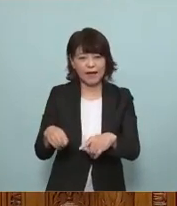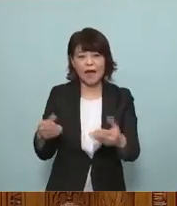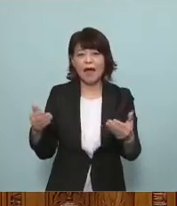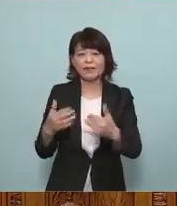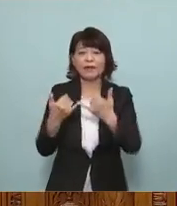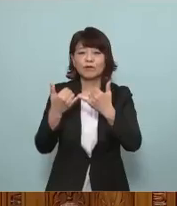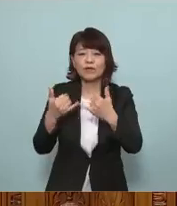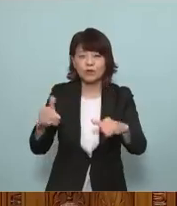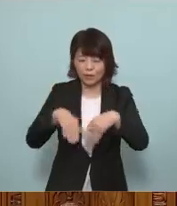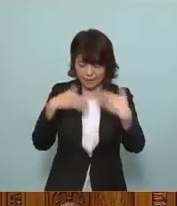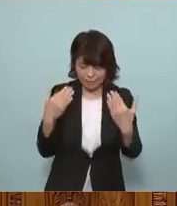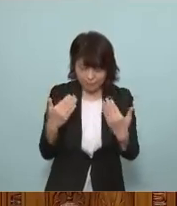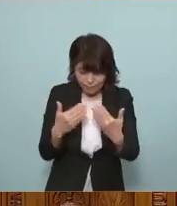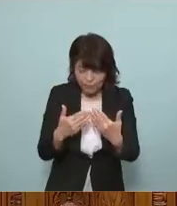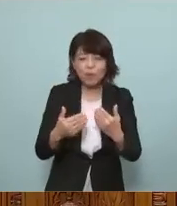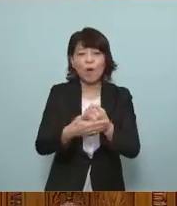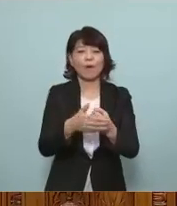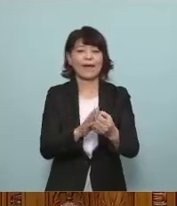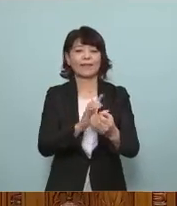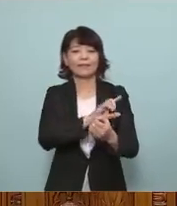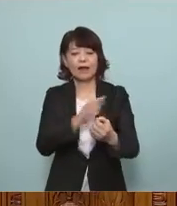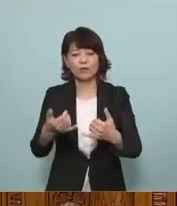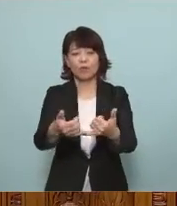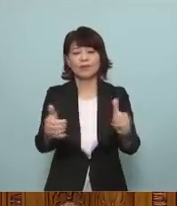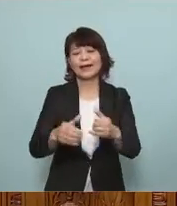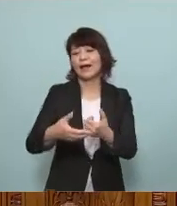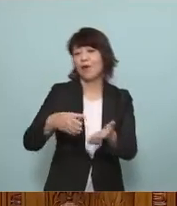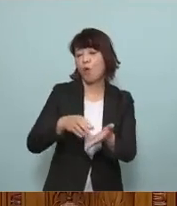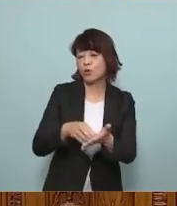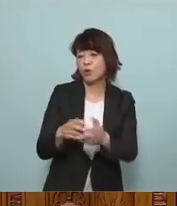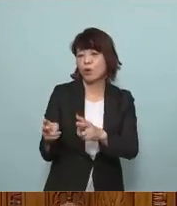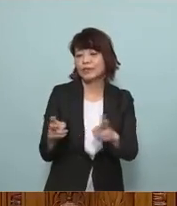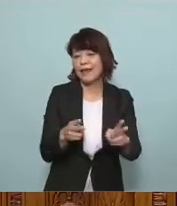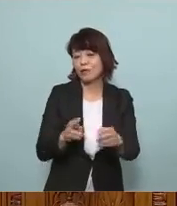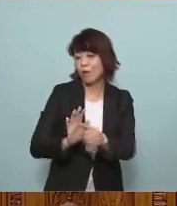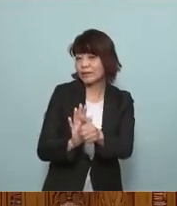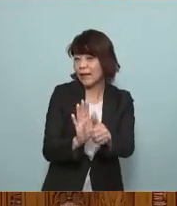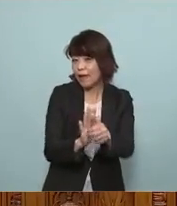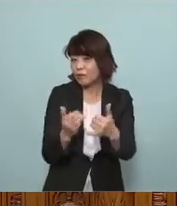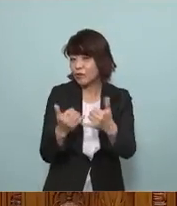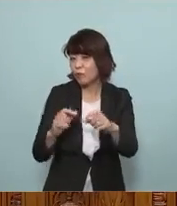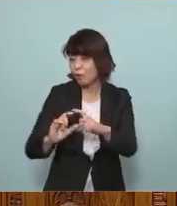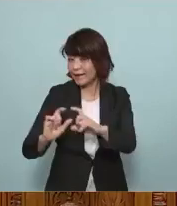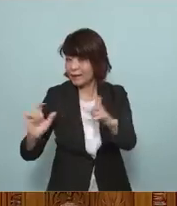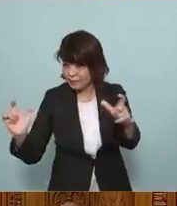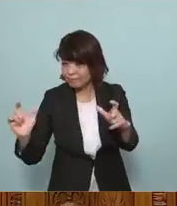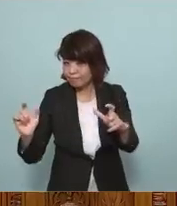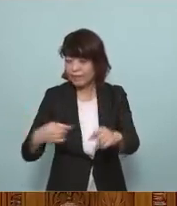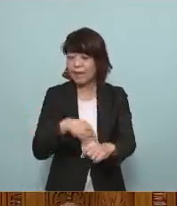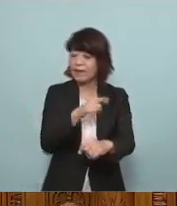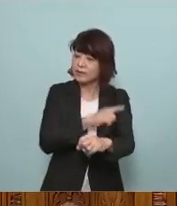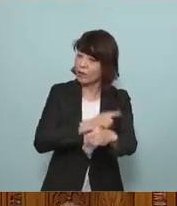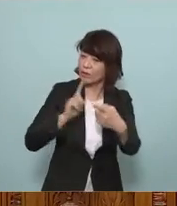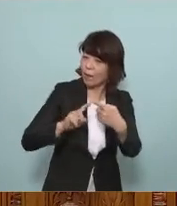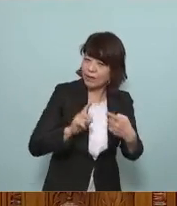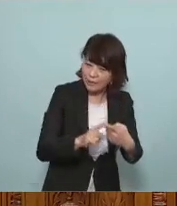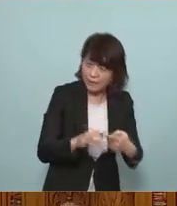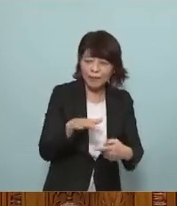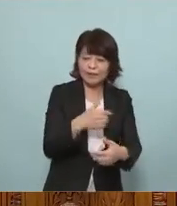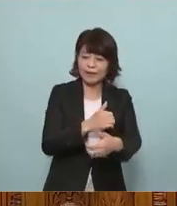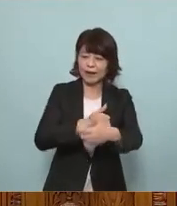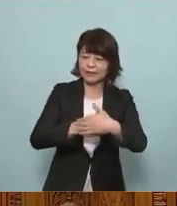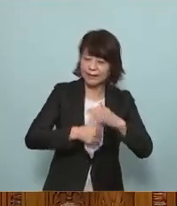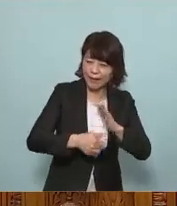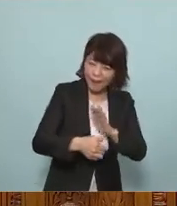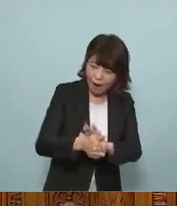など、社会保障制度を支える人を増やし、能力に応じてみんなが支え合う、持続可能な